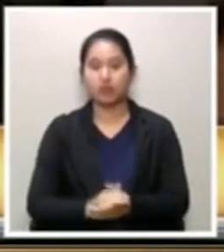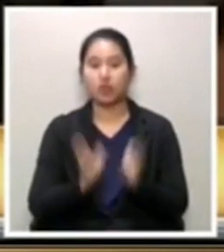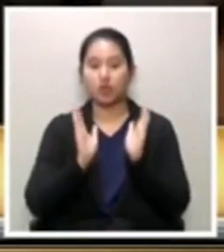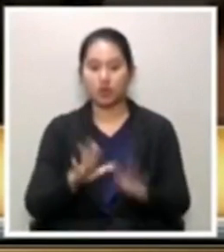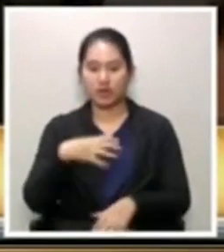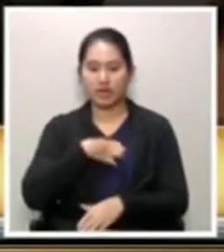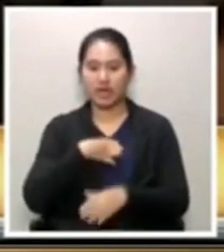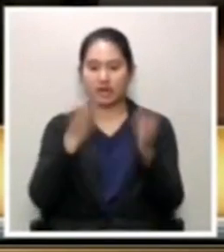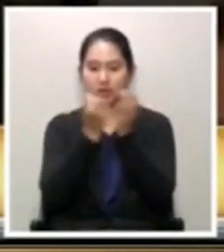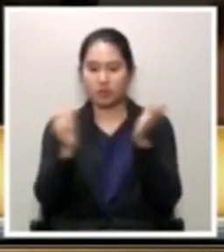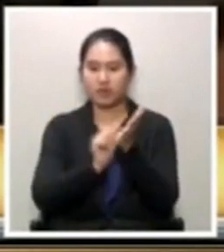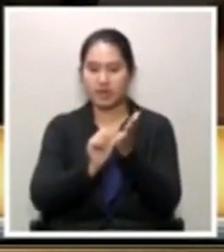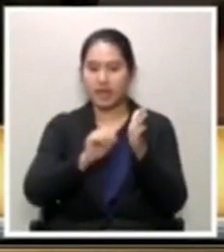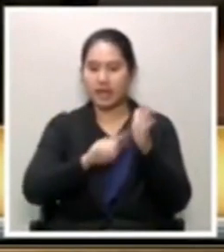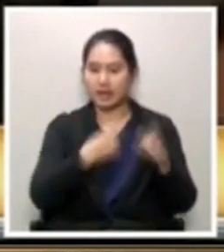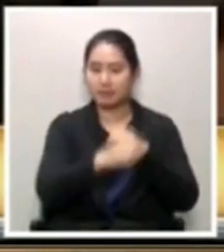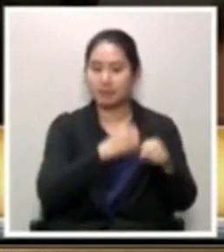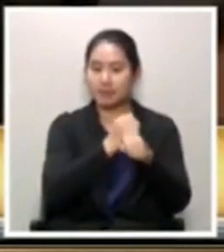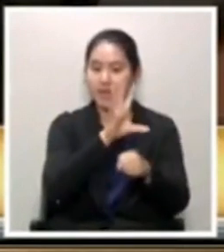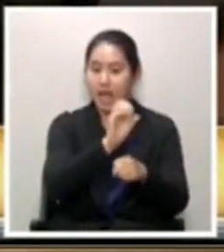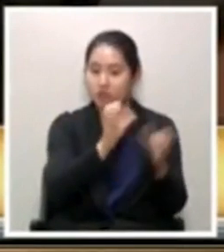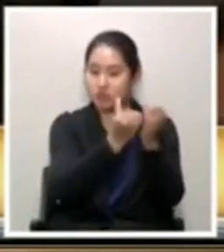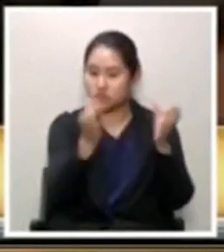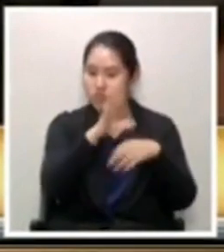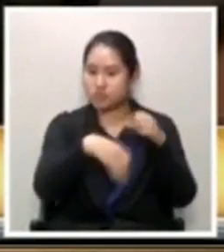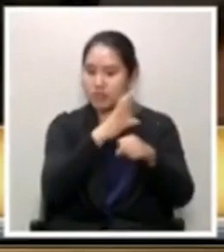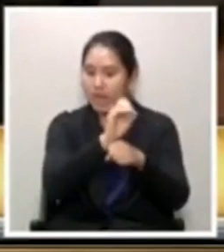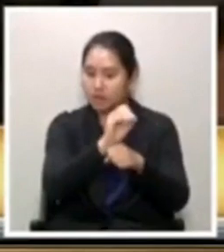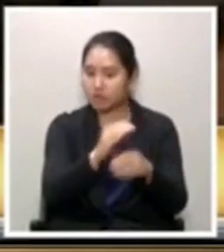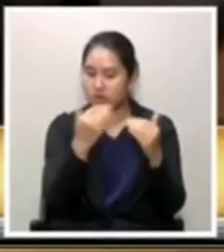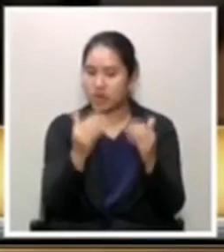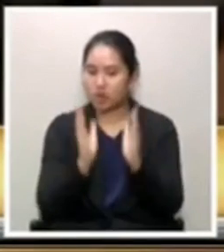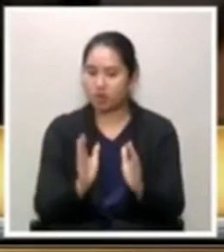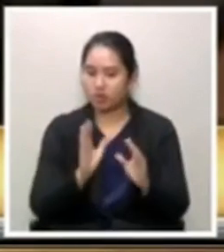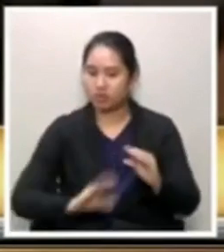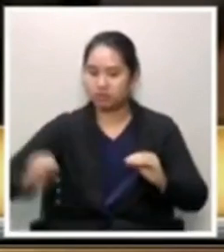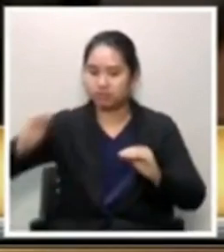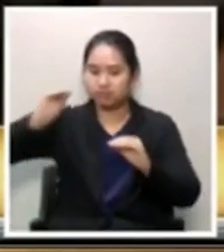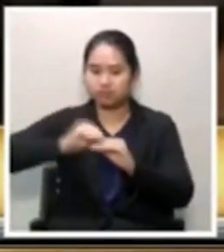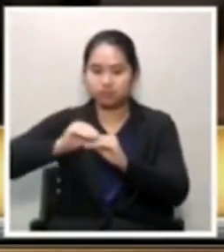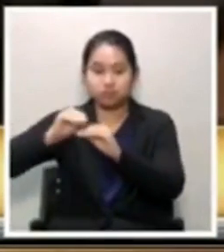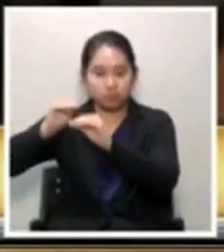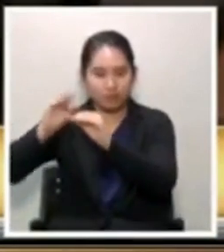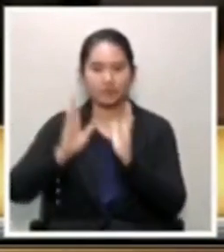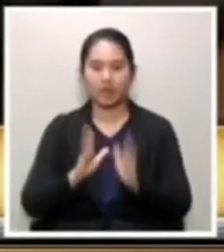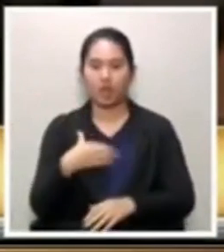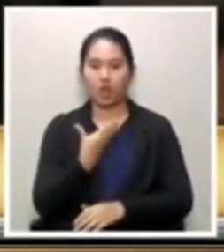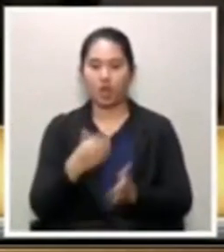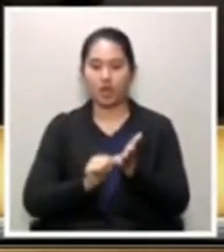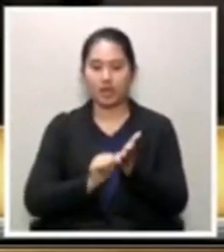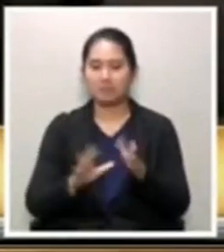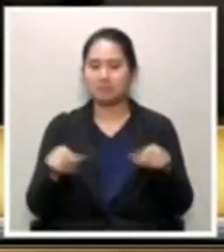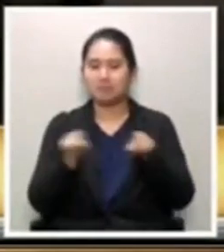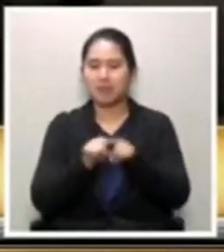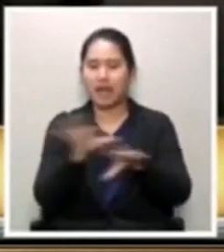ฐธรรมนูญเนี่ยมันมีมาตั้งแต่ตอนใช้รัฐธรรมนูญ50แล้วครับณตอนนี้เพิ่มขึ้นกว่าเดิมนะฮะ แล้วถ้าเราปิดเหมือนหม้อมันน้ํากําลังเดือดเราเอาฝาหม้